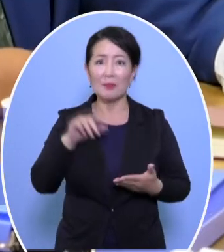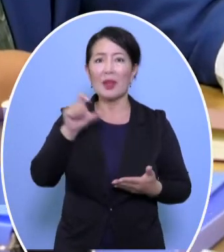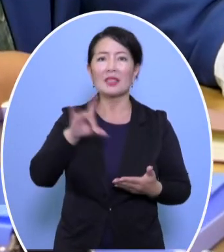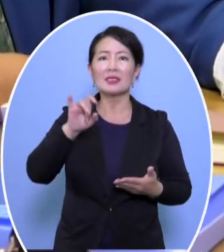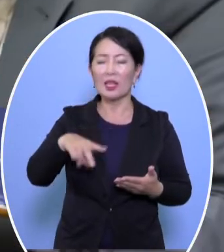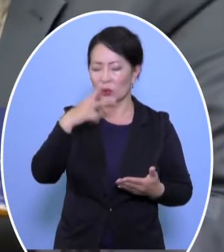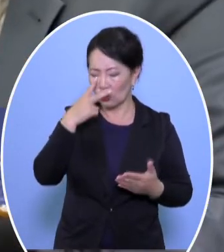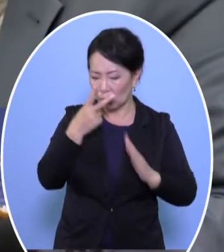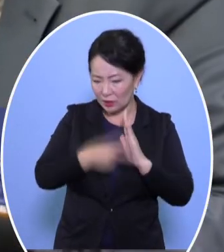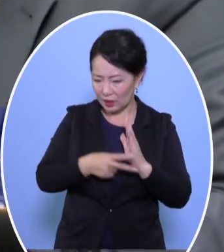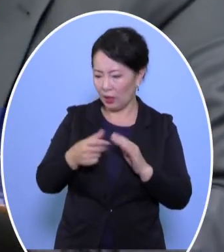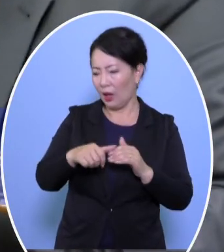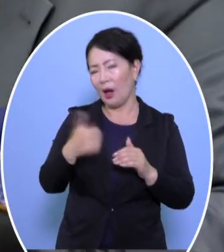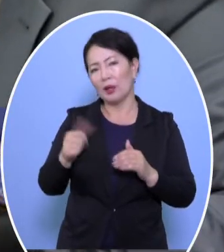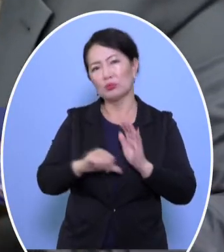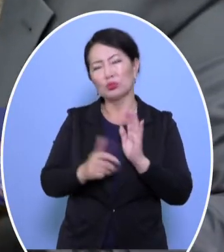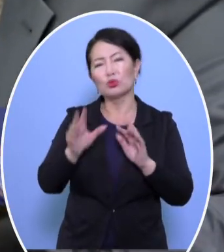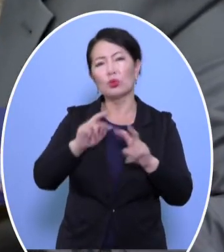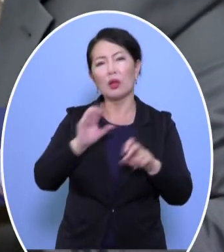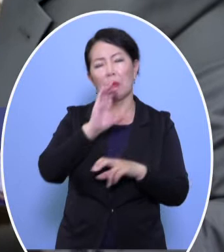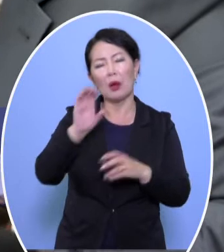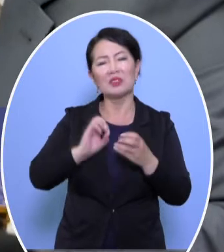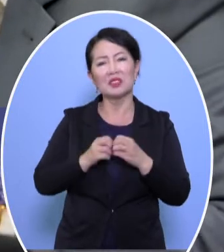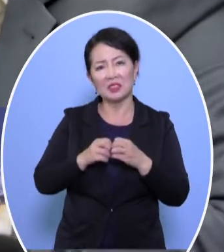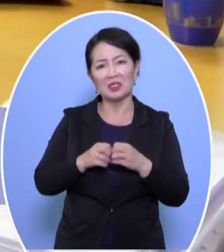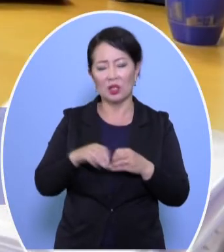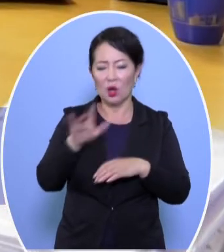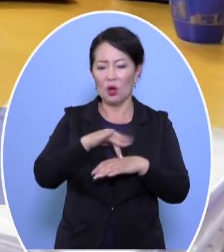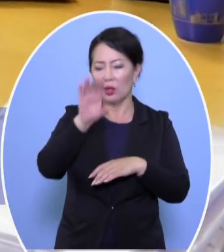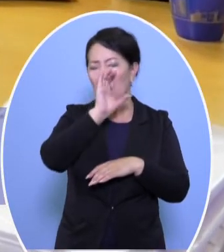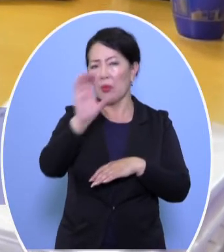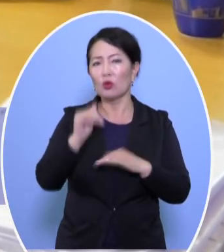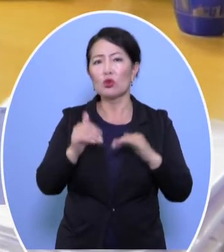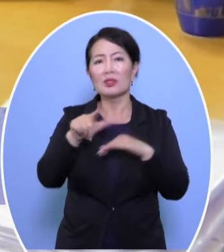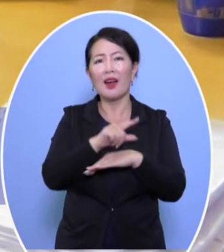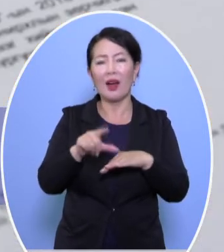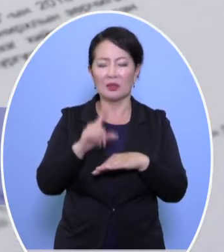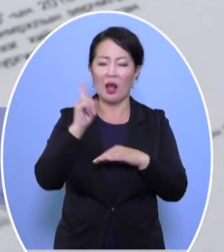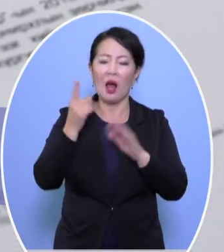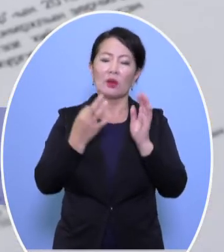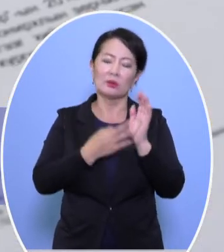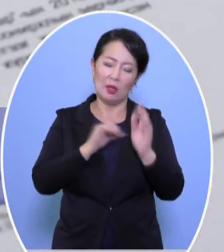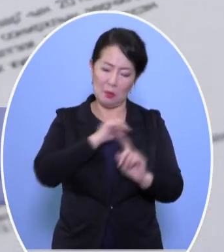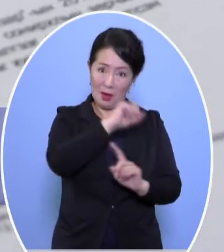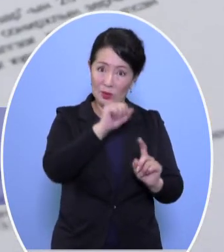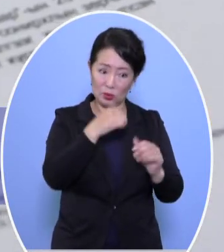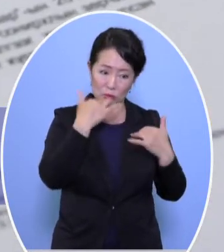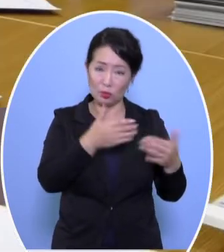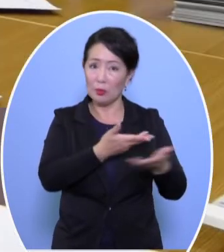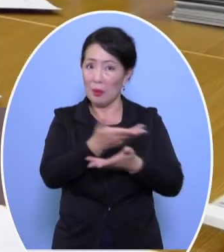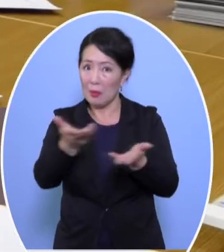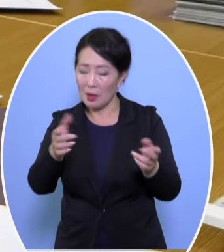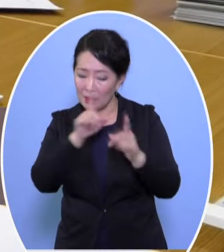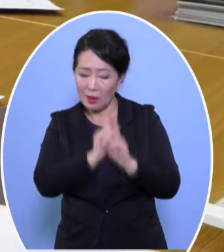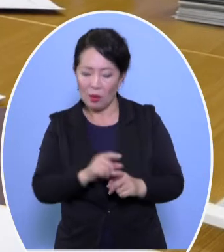байна. Эрсдлийн үнэлгээг хөндлөнгийн хараат бус судалгааны байгууллага хийж гүйцэтгсэн бөгөөд хот байгууллалт хөгжлийн газарт нийт 18 асуудлаар зөвлөмж хүргүүлсний